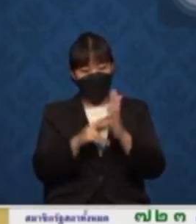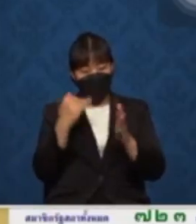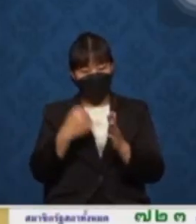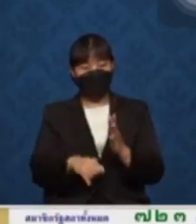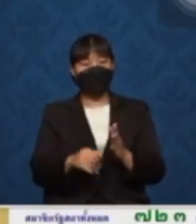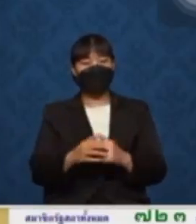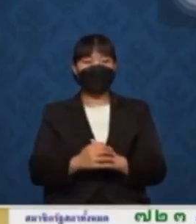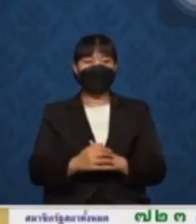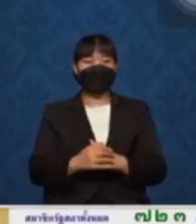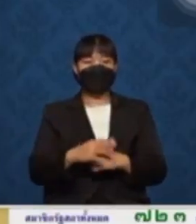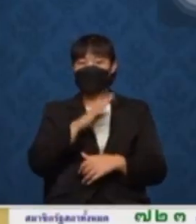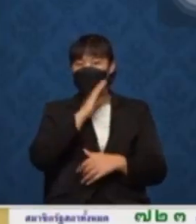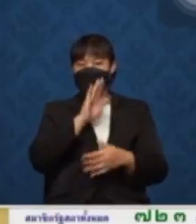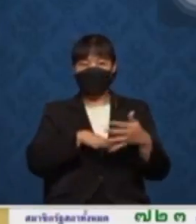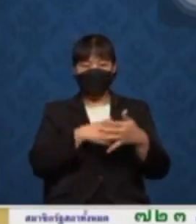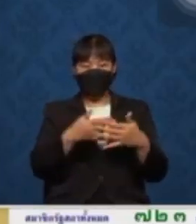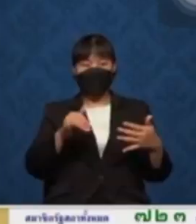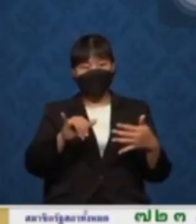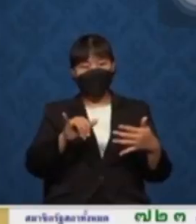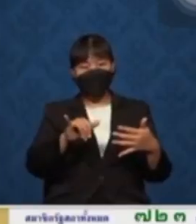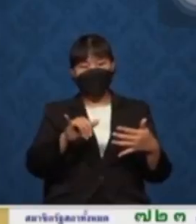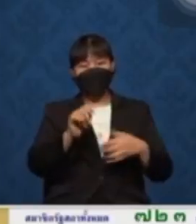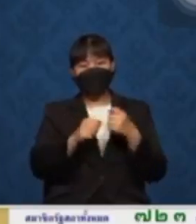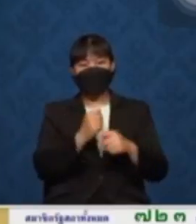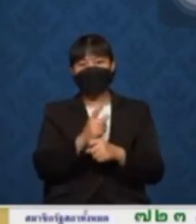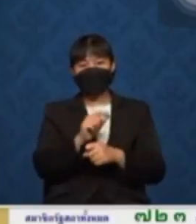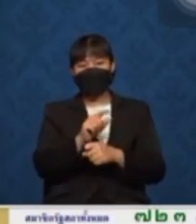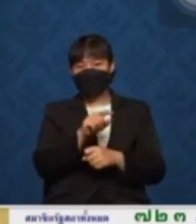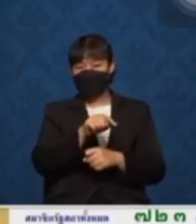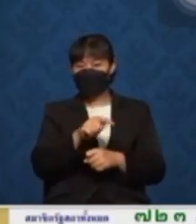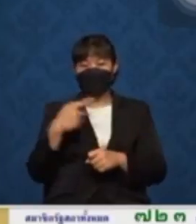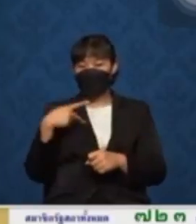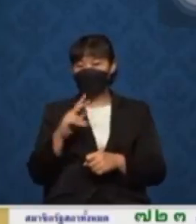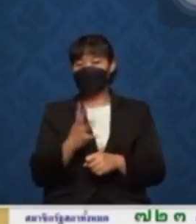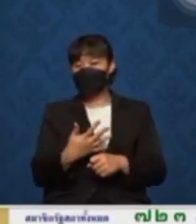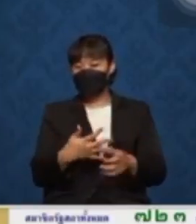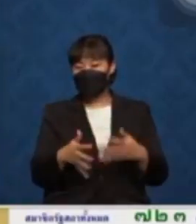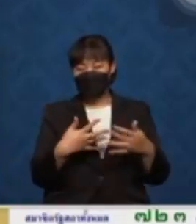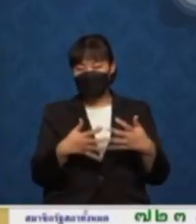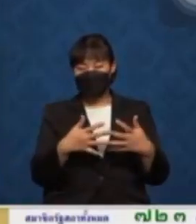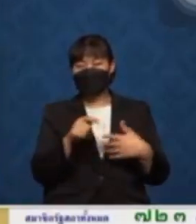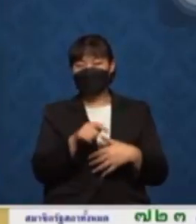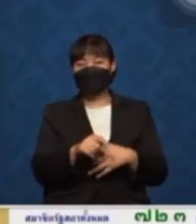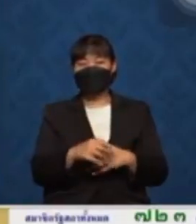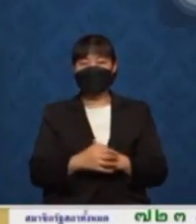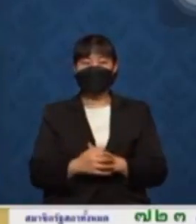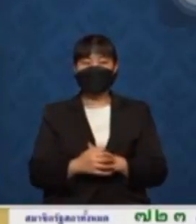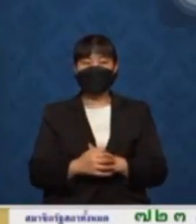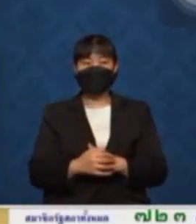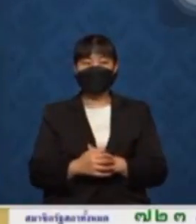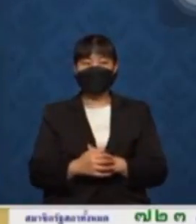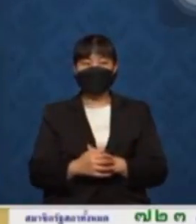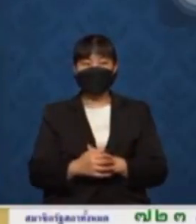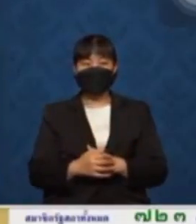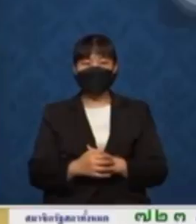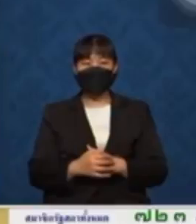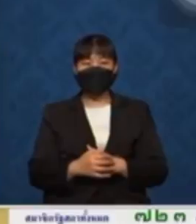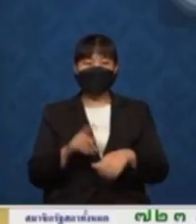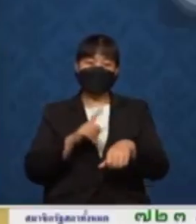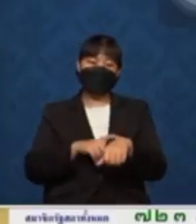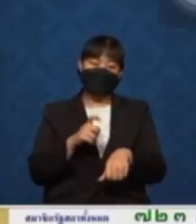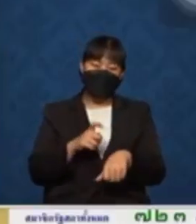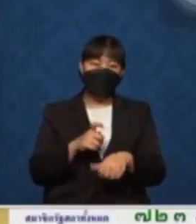ถ้ายุทธศาสตร์ชาติ20ปีเป็นสิ่งที่มีอยู่เฉยๆแต่เปล่าประโยชน์ผมก็คงไม่กังวลขนาดนี้ครับเพราะเราเสียมากที่สุดก็คือเสียแรงและเสียเว